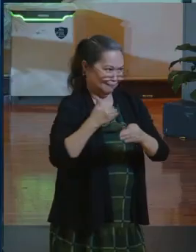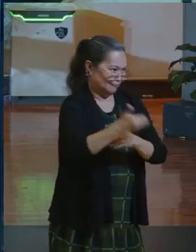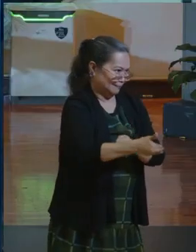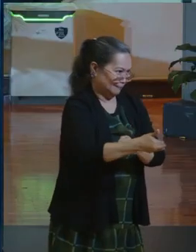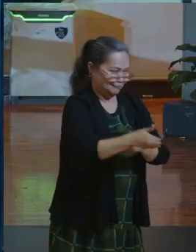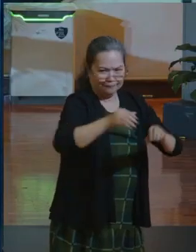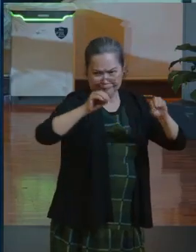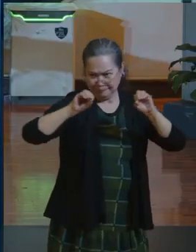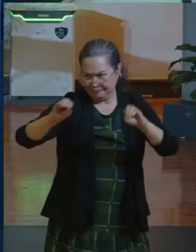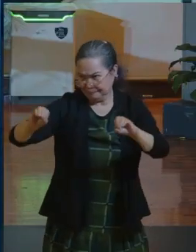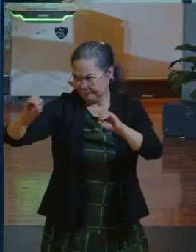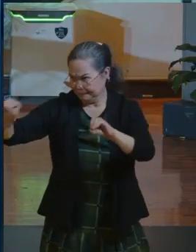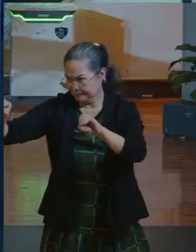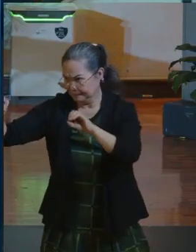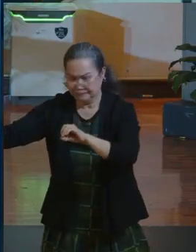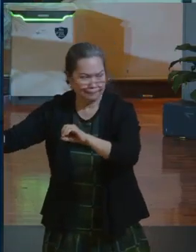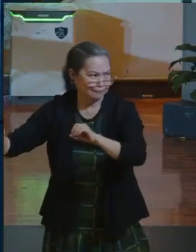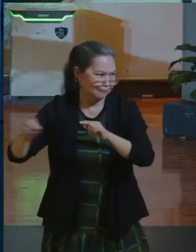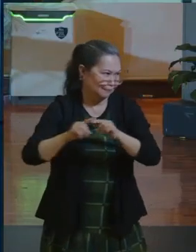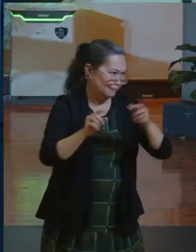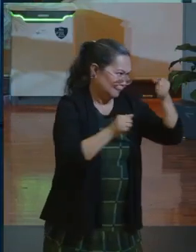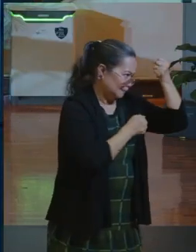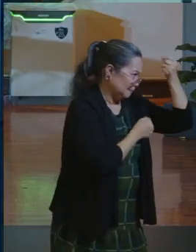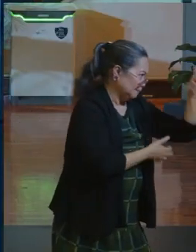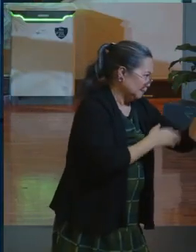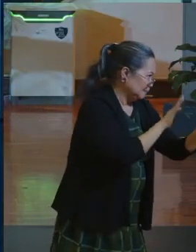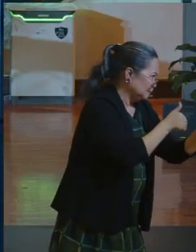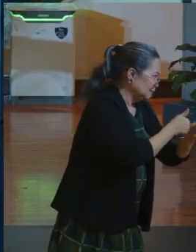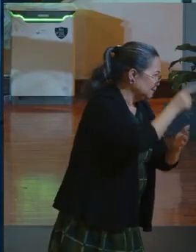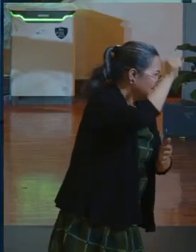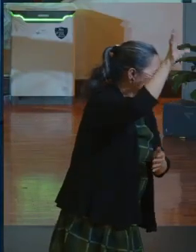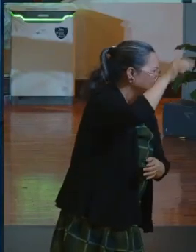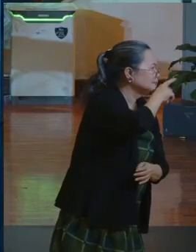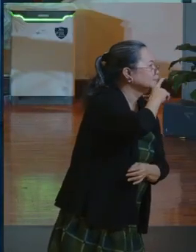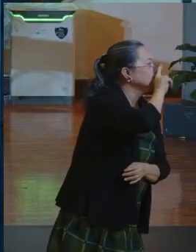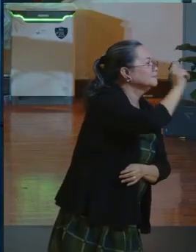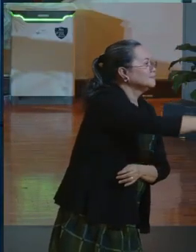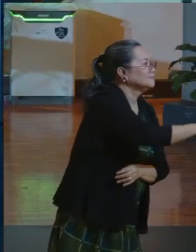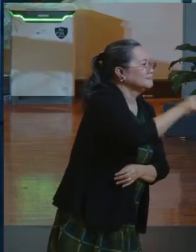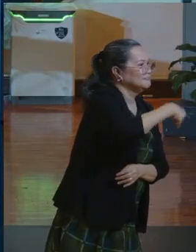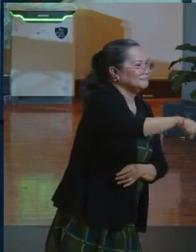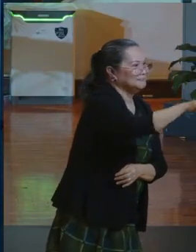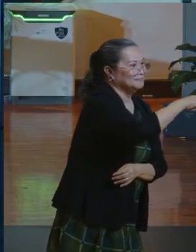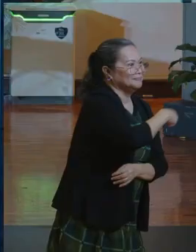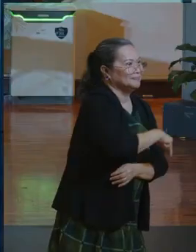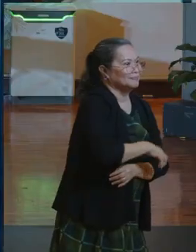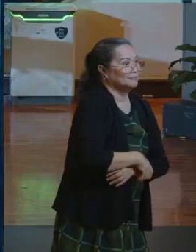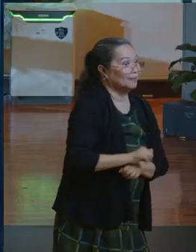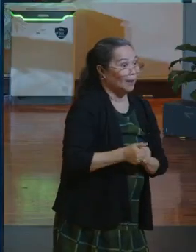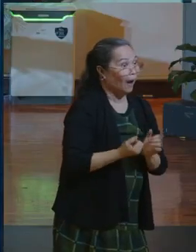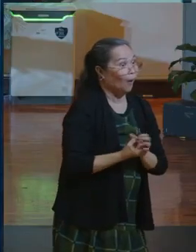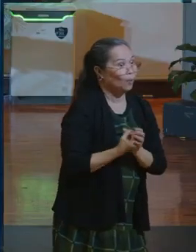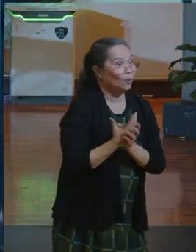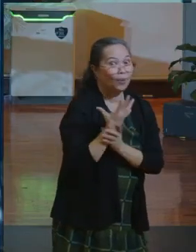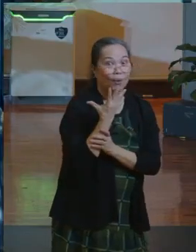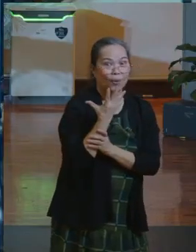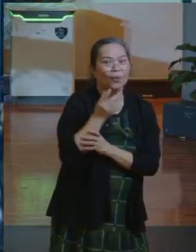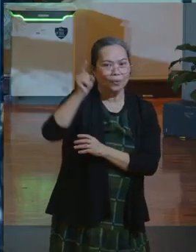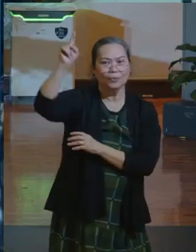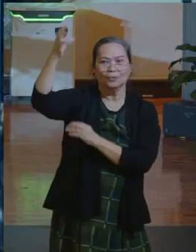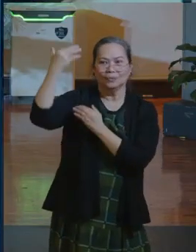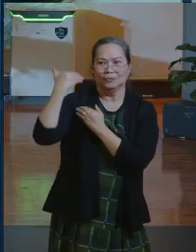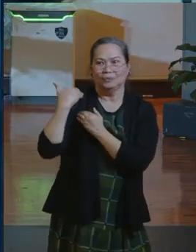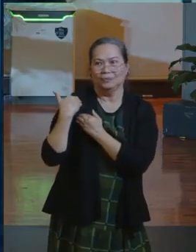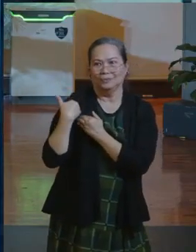Teaching them to obey all that He has commanded us. How to grow,